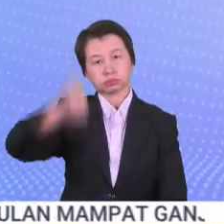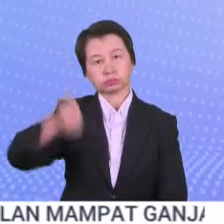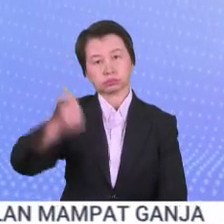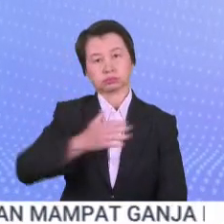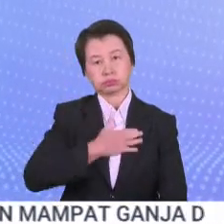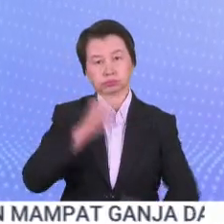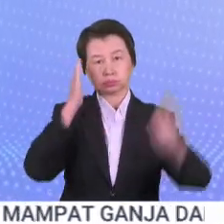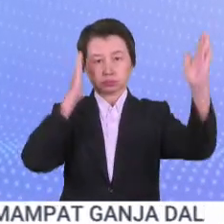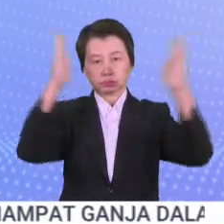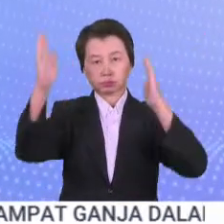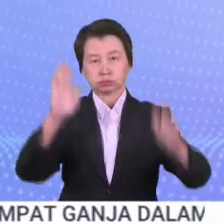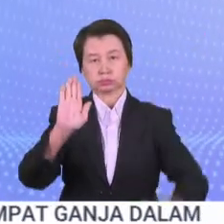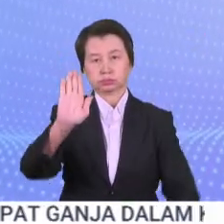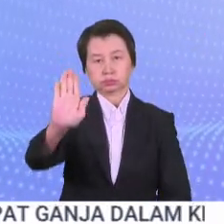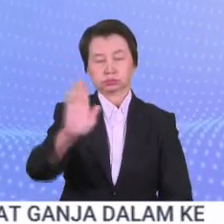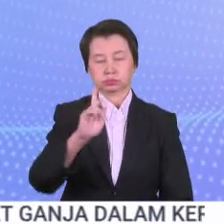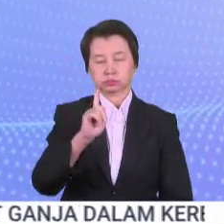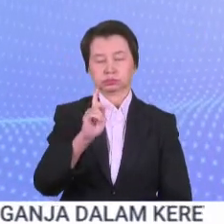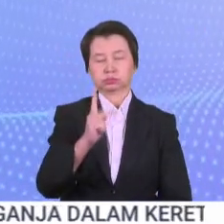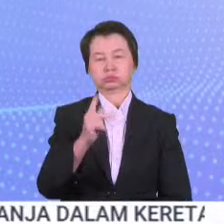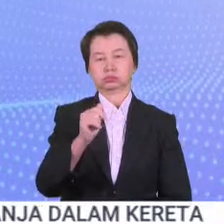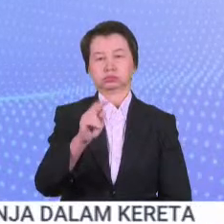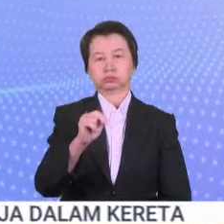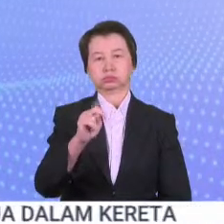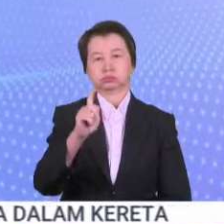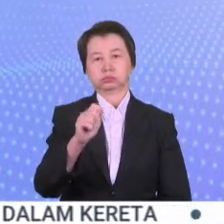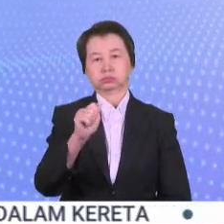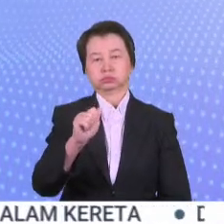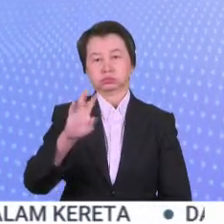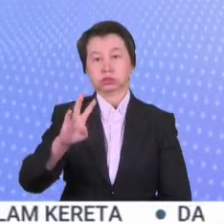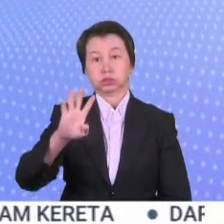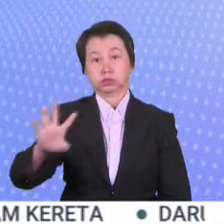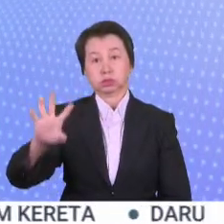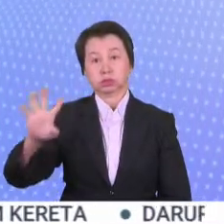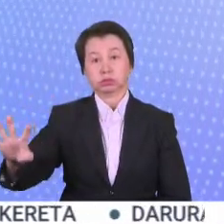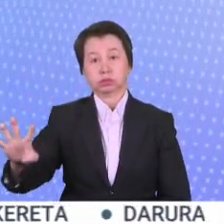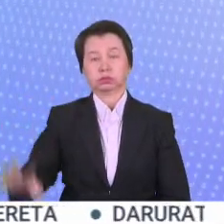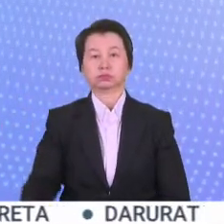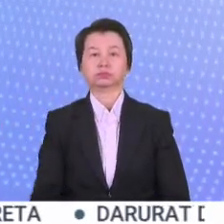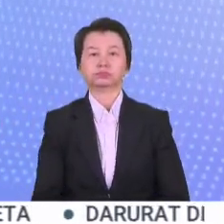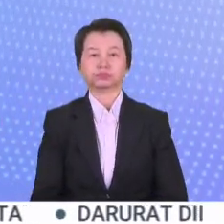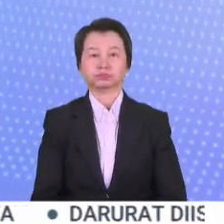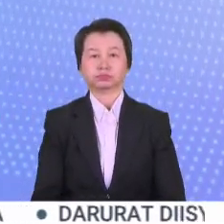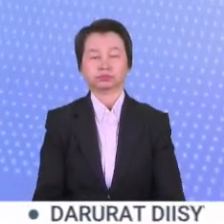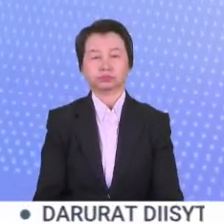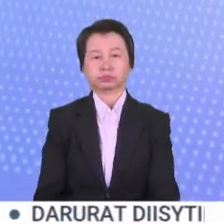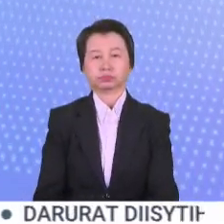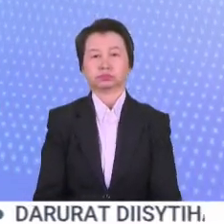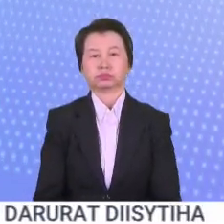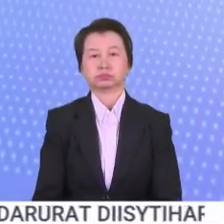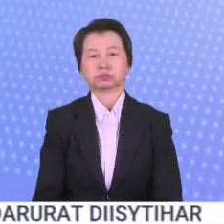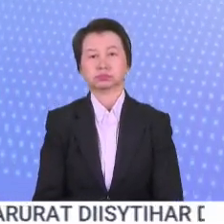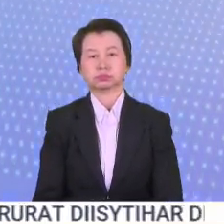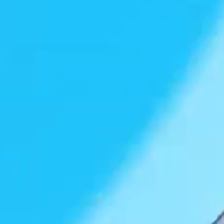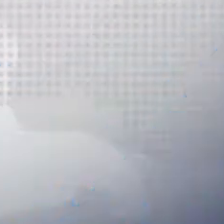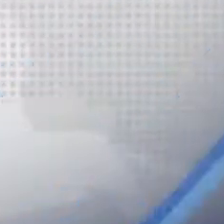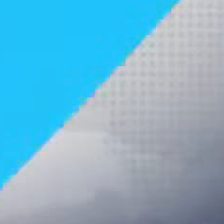Assalamualaikum, salam Malaysia Madani. Kanta 744 mendahului berita. Kami mulakan dengan rangkuman berita utama dalam segmen esensi.